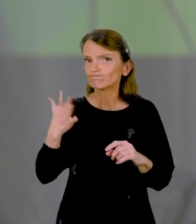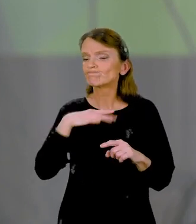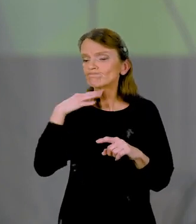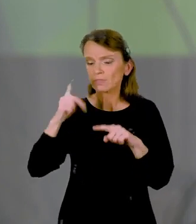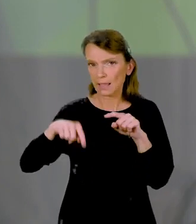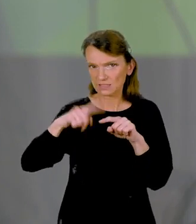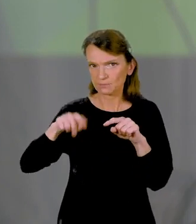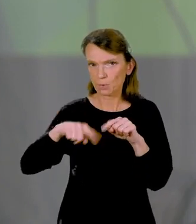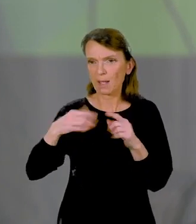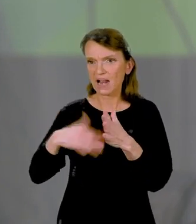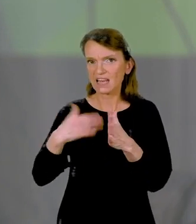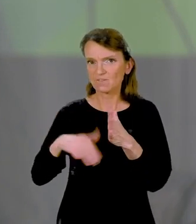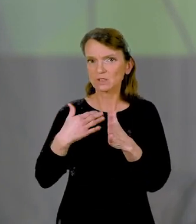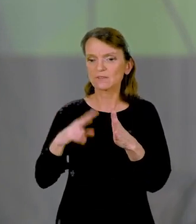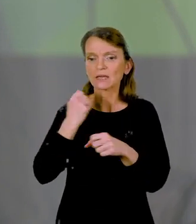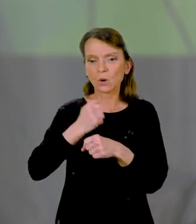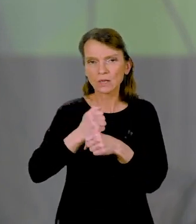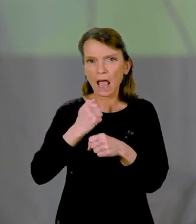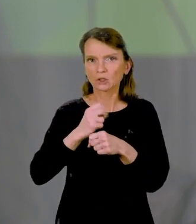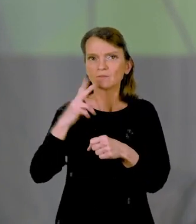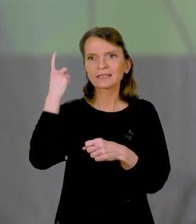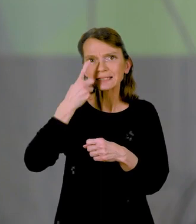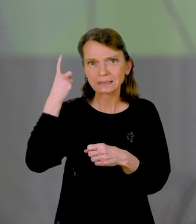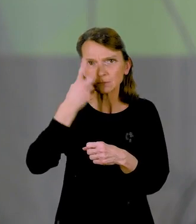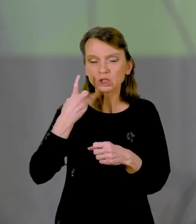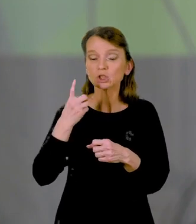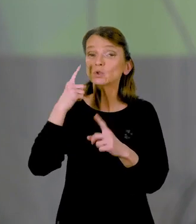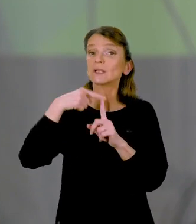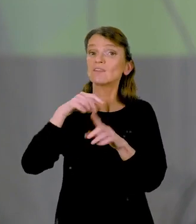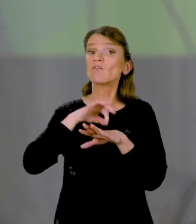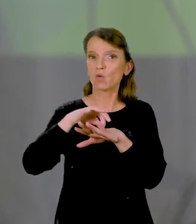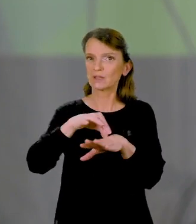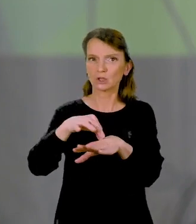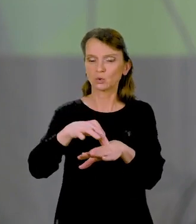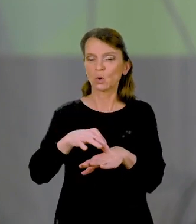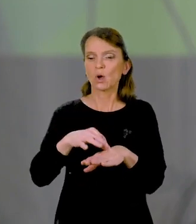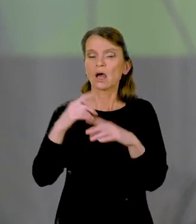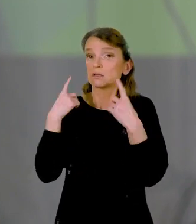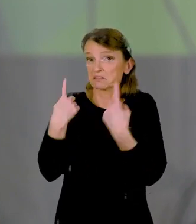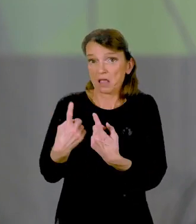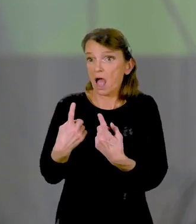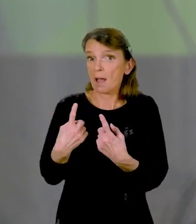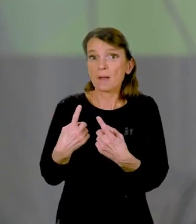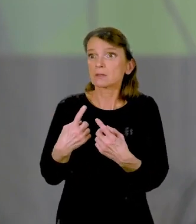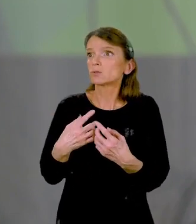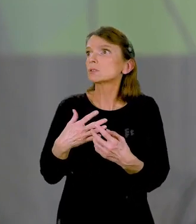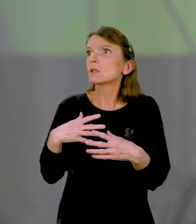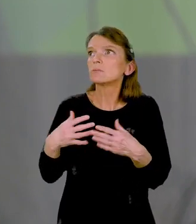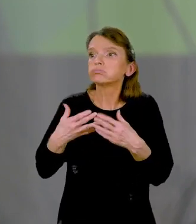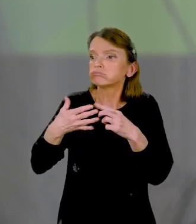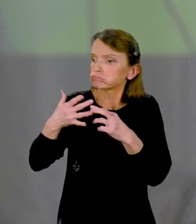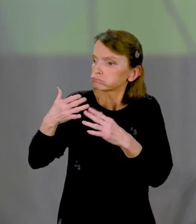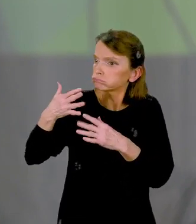številne pomankljivosti v ravnanju, razmišljanju in vodenju. Kar sama od sebe so se